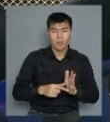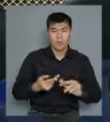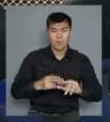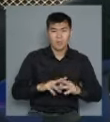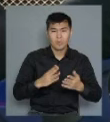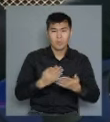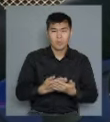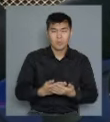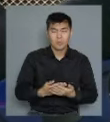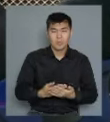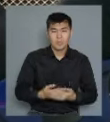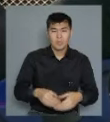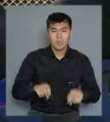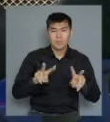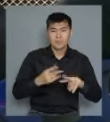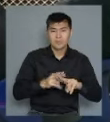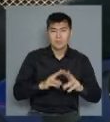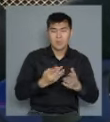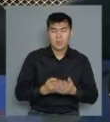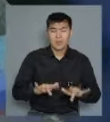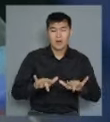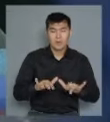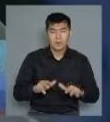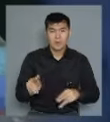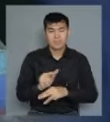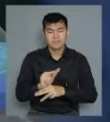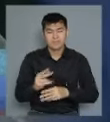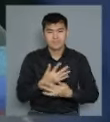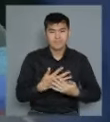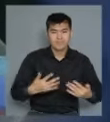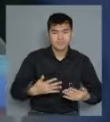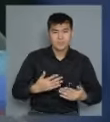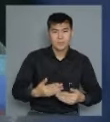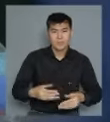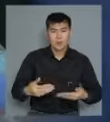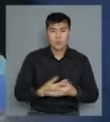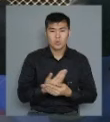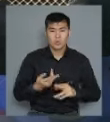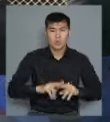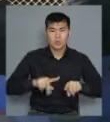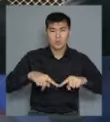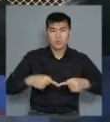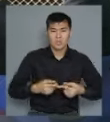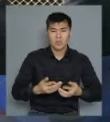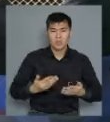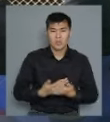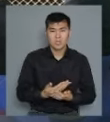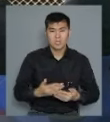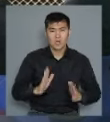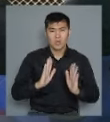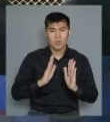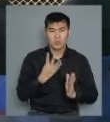яғни айтқанда 3D арт, программирование, робототехника. Биотехнология бағытында, осы төрт